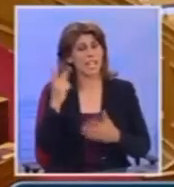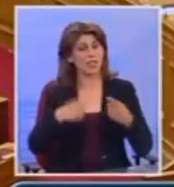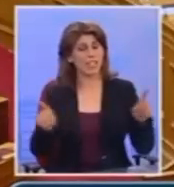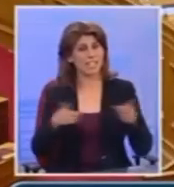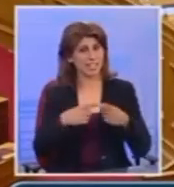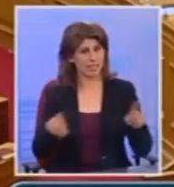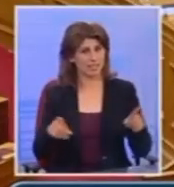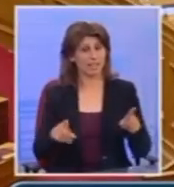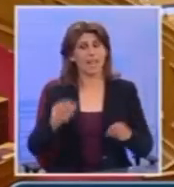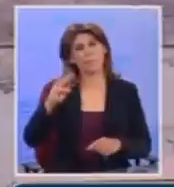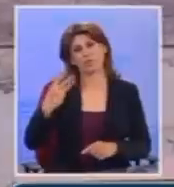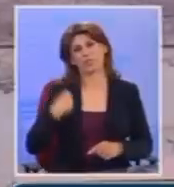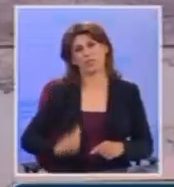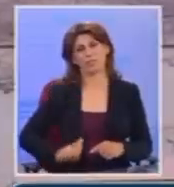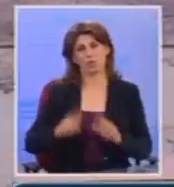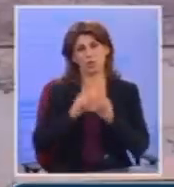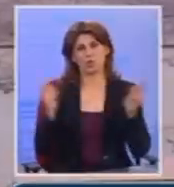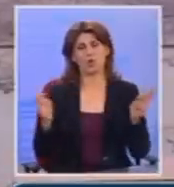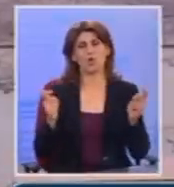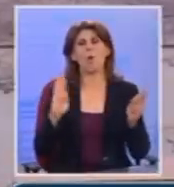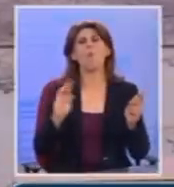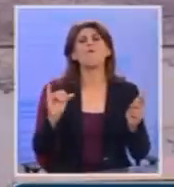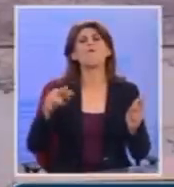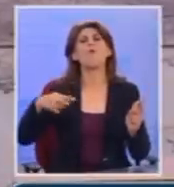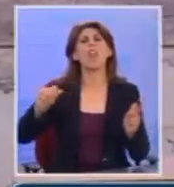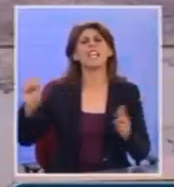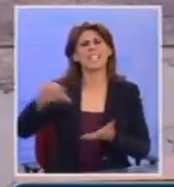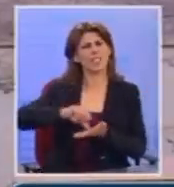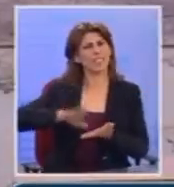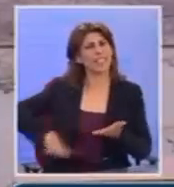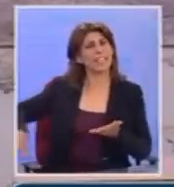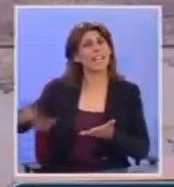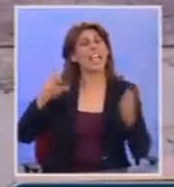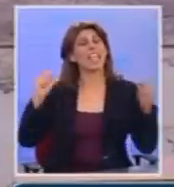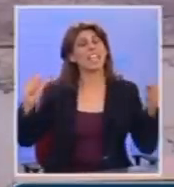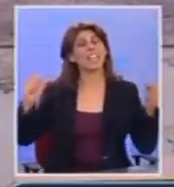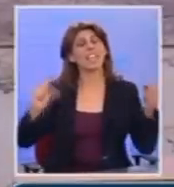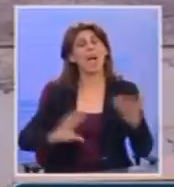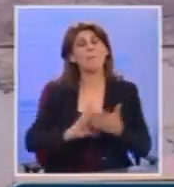εκπαιδευτικοί από το 3ο Δημοτικό Σχολείο Βούλα. Σας καλωσορίζουμε. Υγεία και πρόοδο.